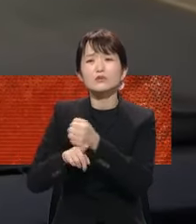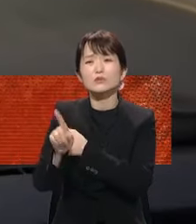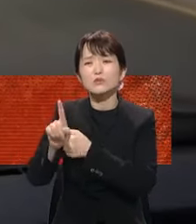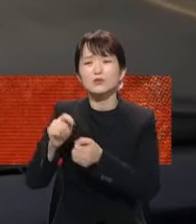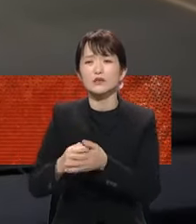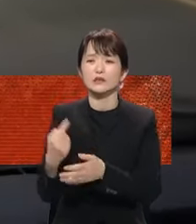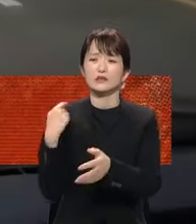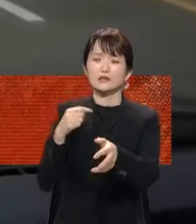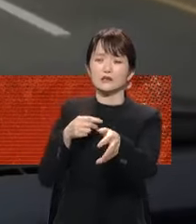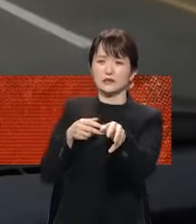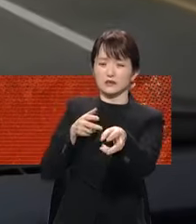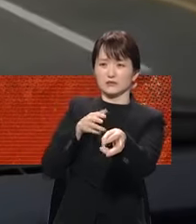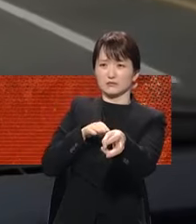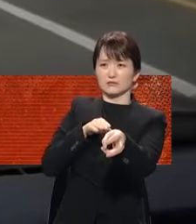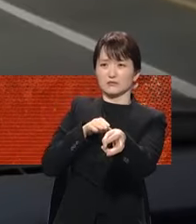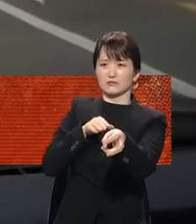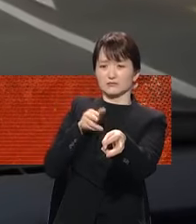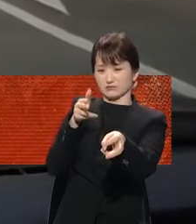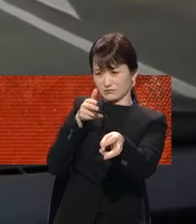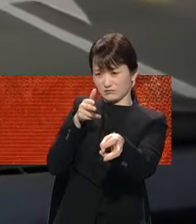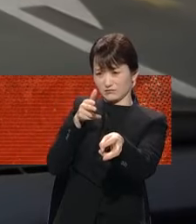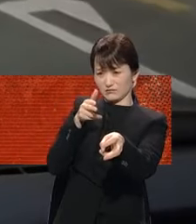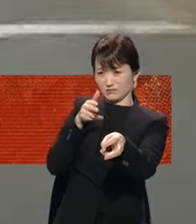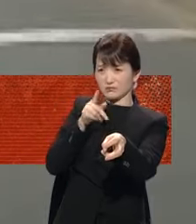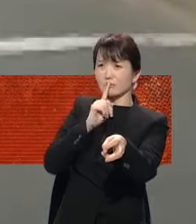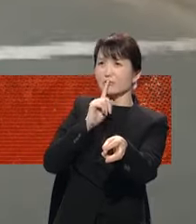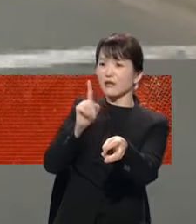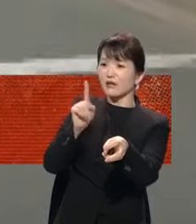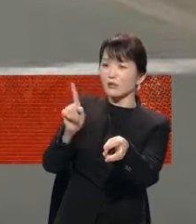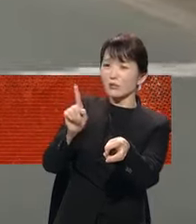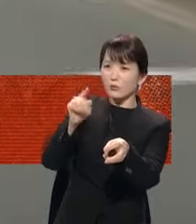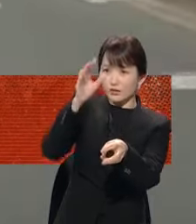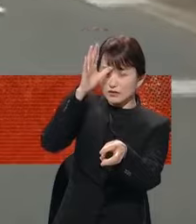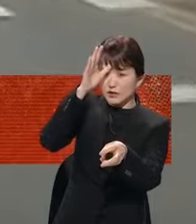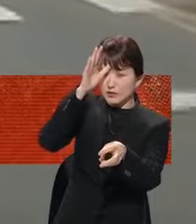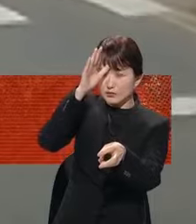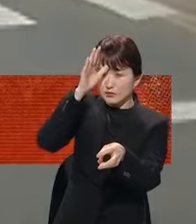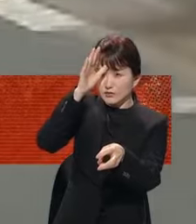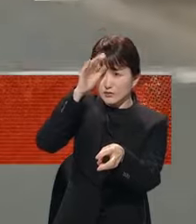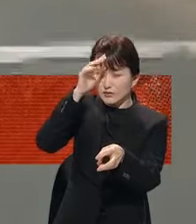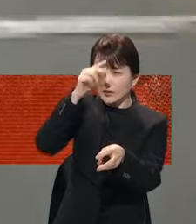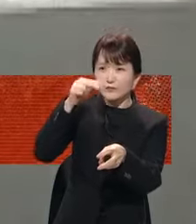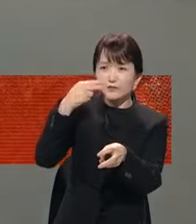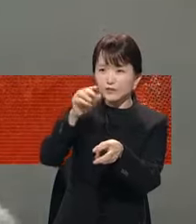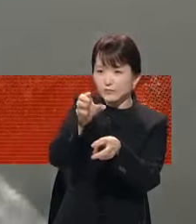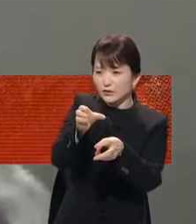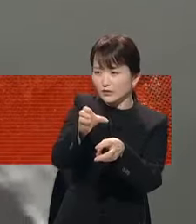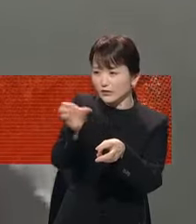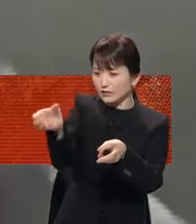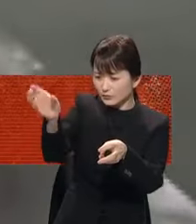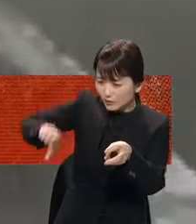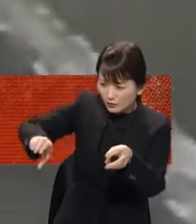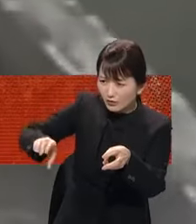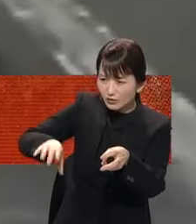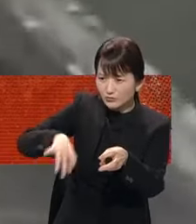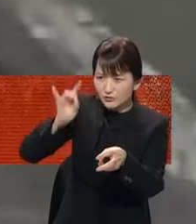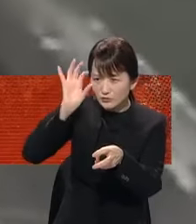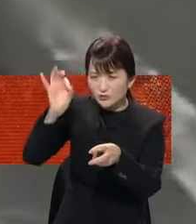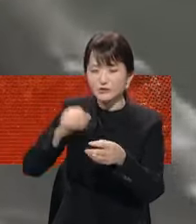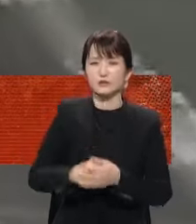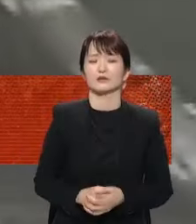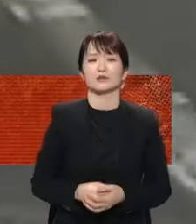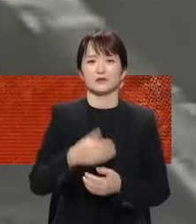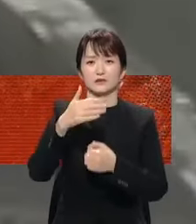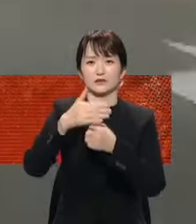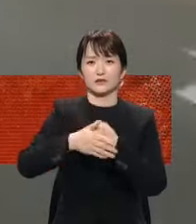있는데. 하다가 진짜 라면을 버리는 경우는 또 처음 보네요. 그렇습니다. 지난 3월 12일 대구